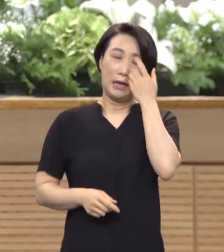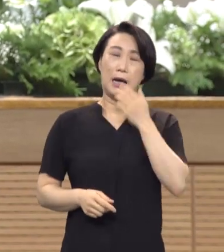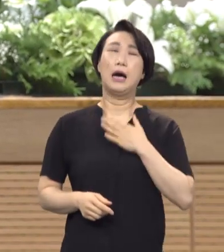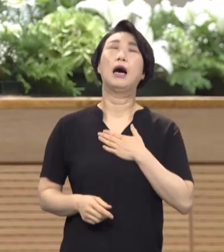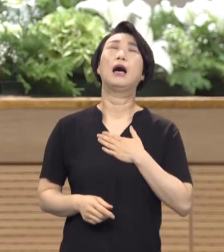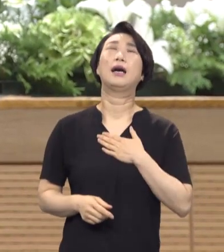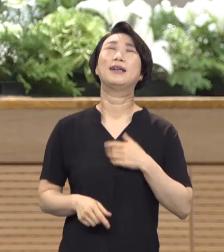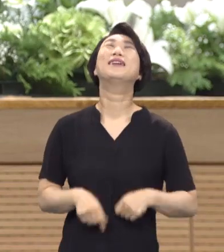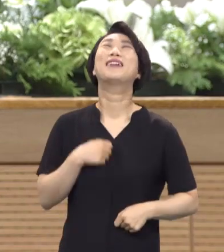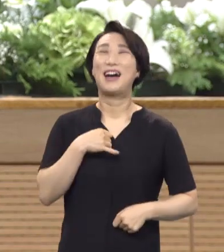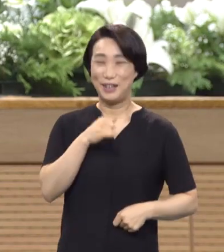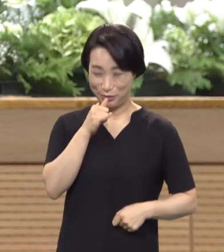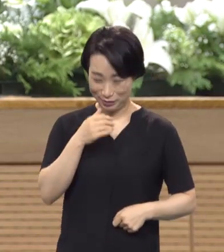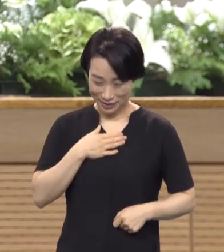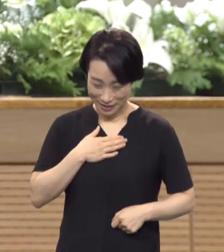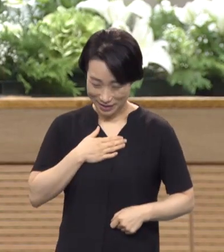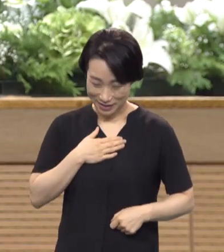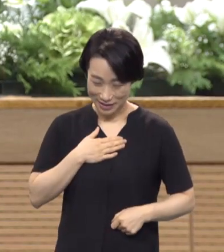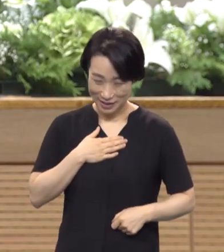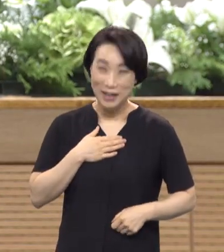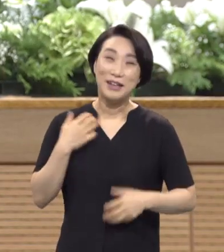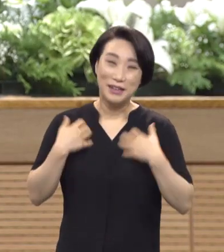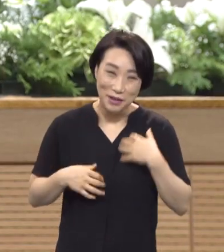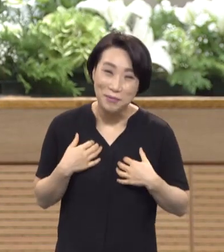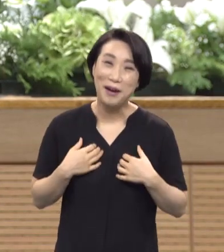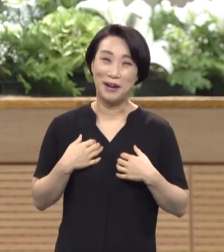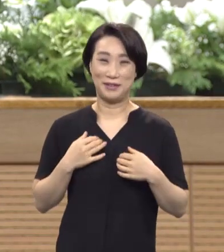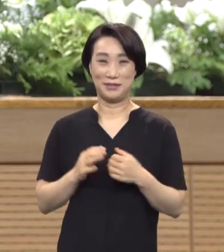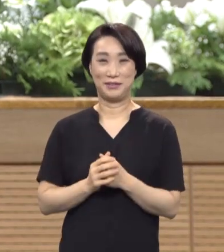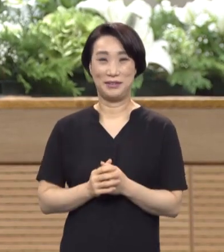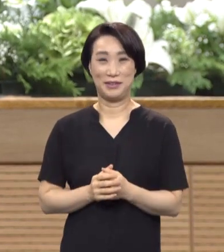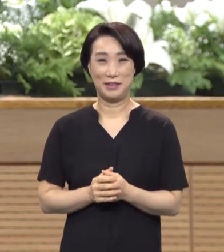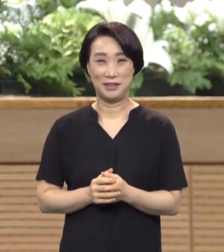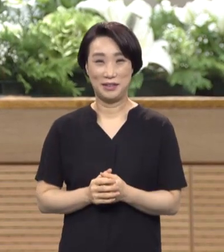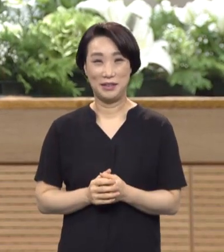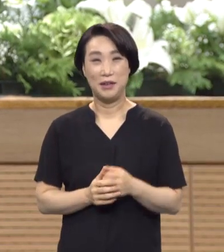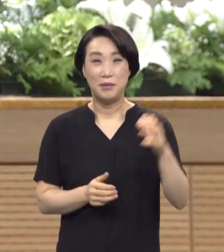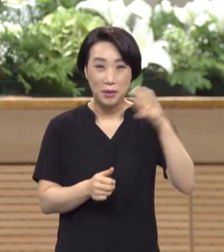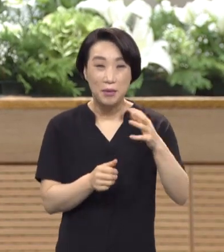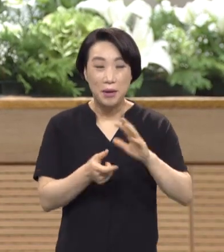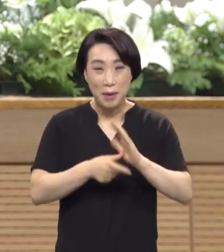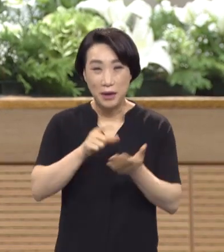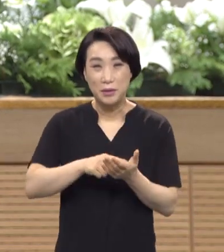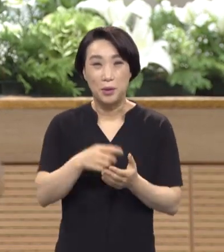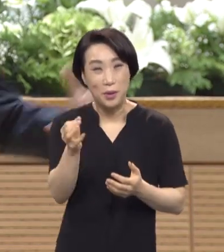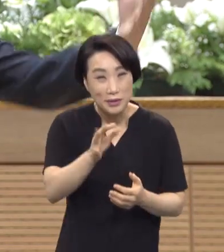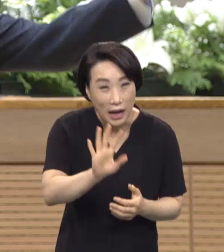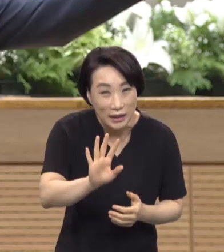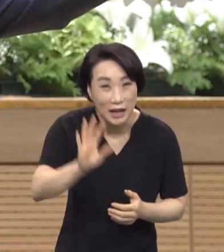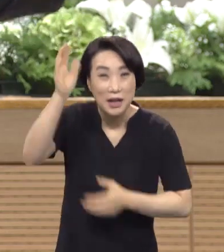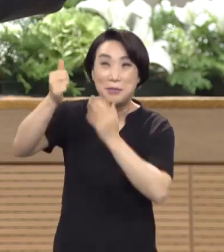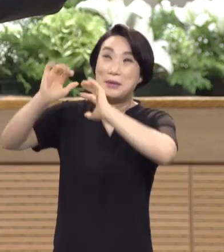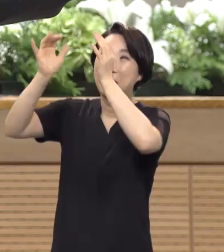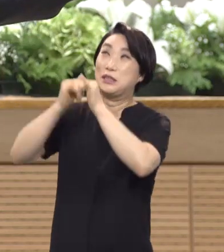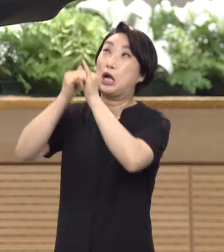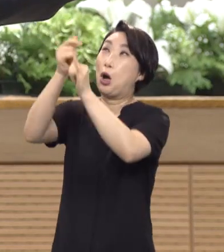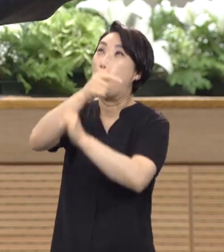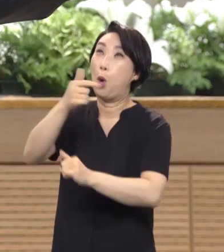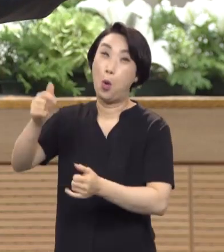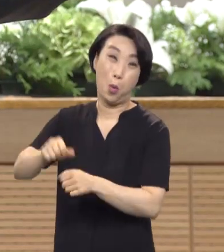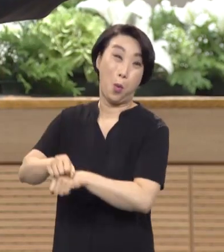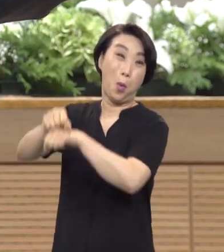있구나 그래서 기뻐하라는 거예요. 핍박받는 만큼 공짜가 아니다. 하늘의 상이 크다 이